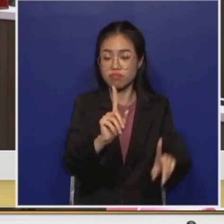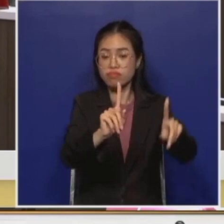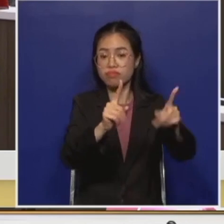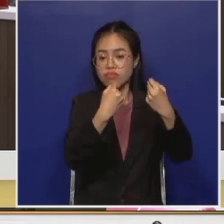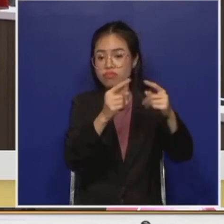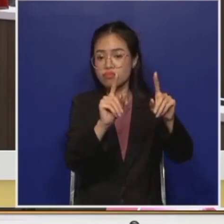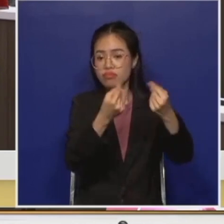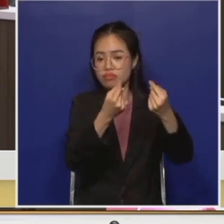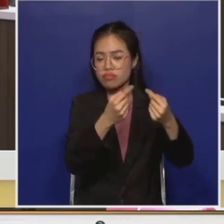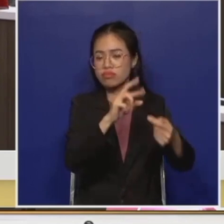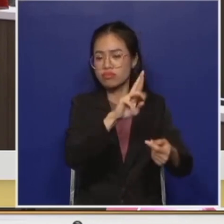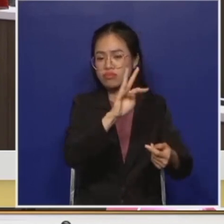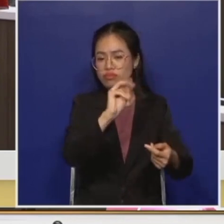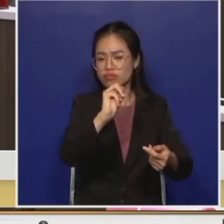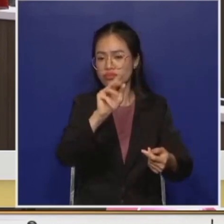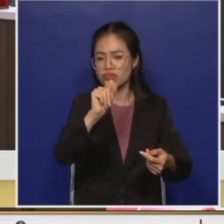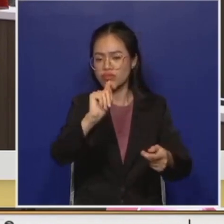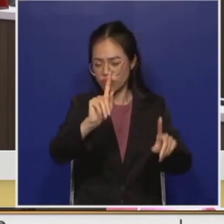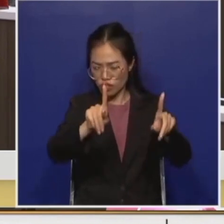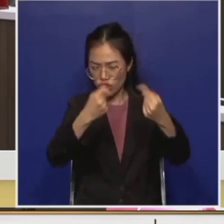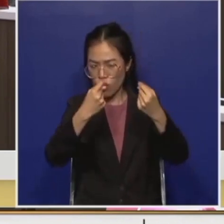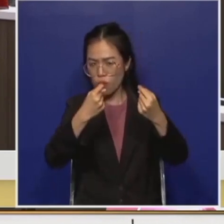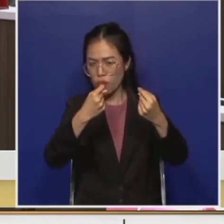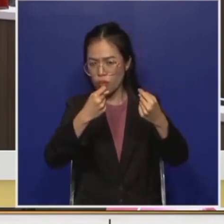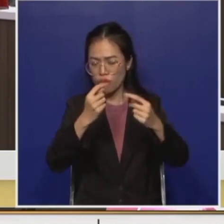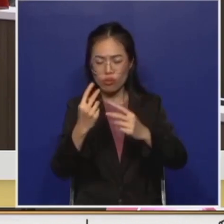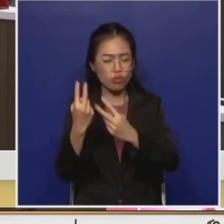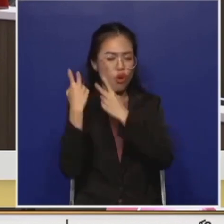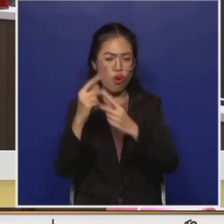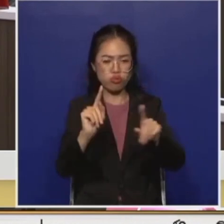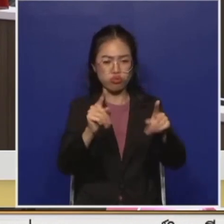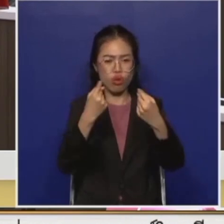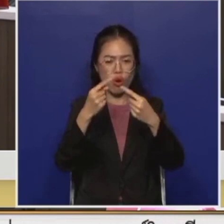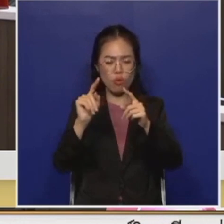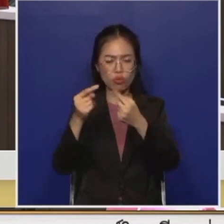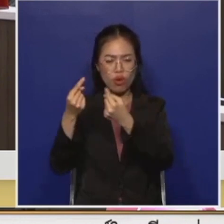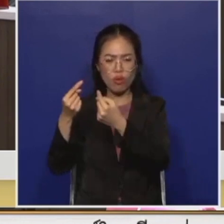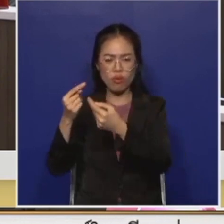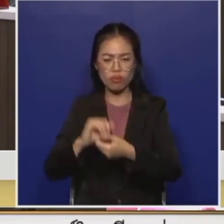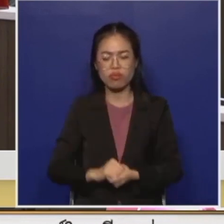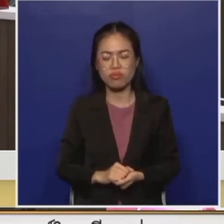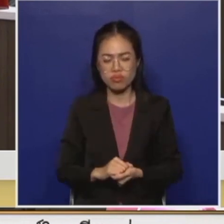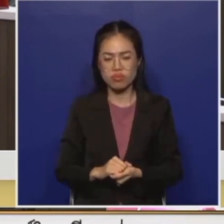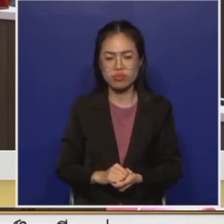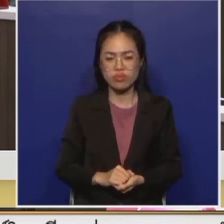จากรัฐมตรีทเกี่ยวข้องตอบย้อนหลงในสงททสะๆจิลพรอภิย์ปลายไปหมด